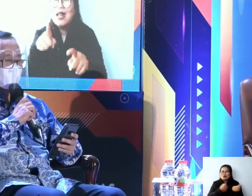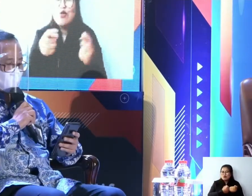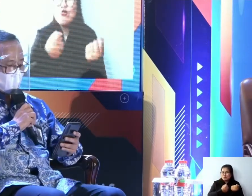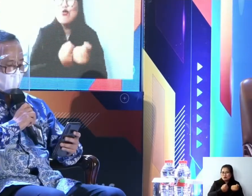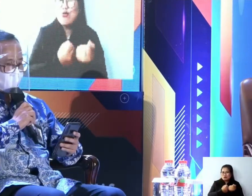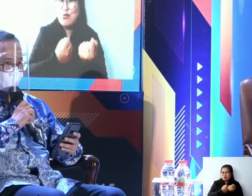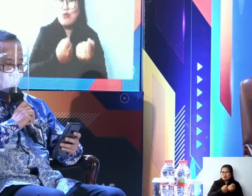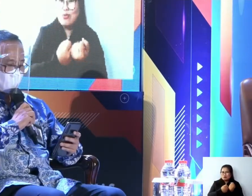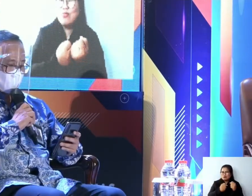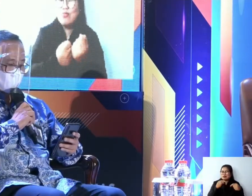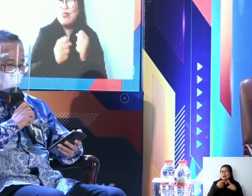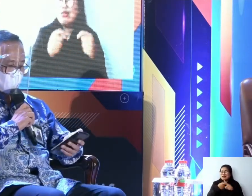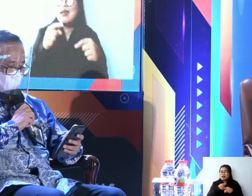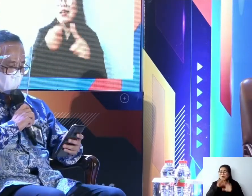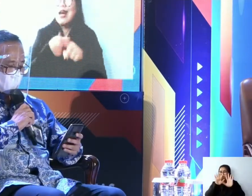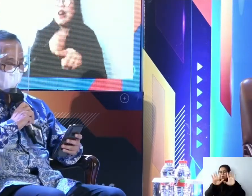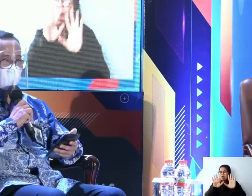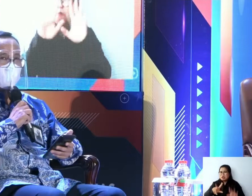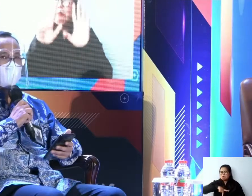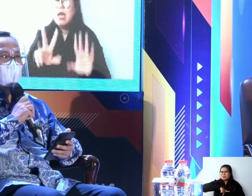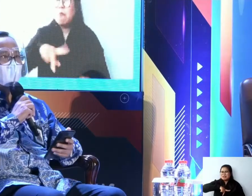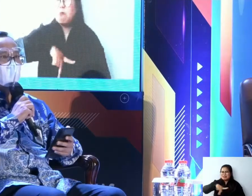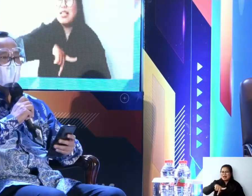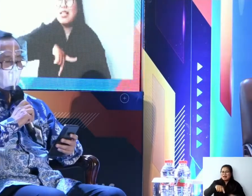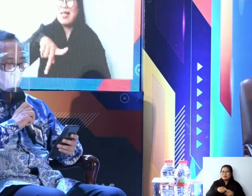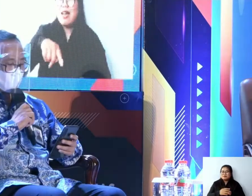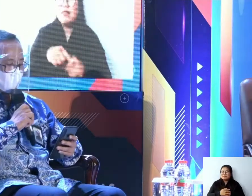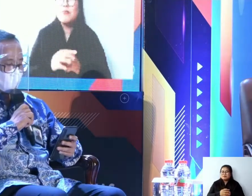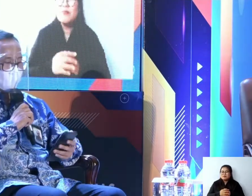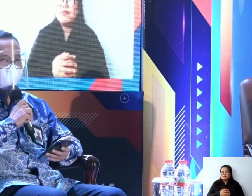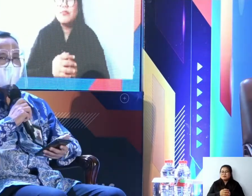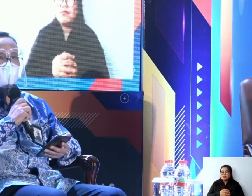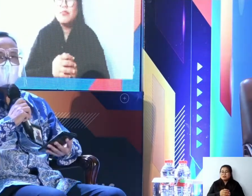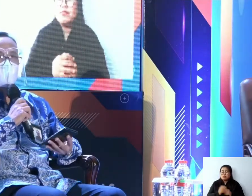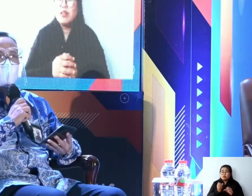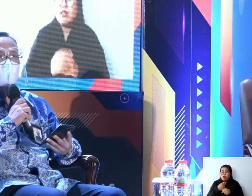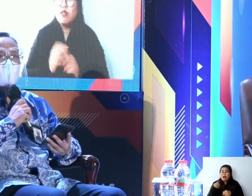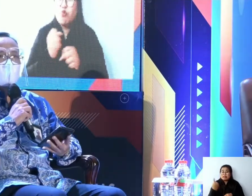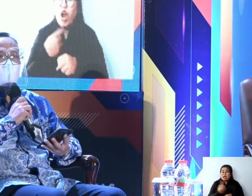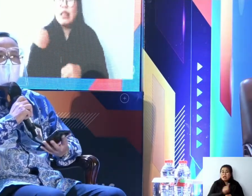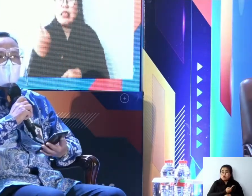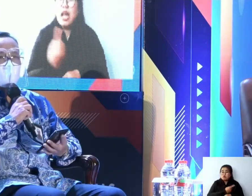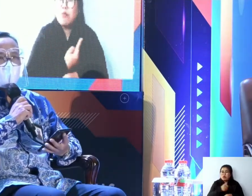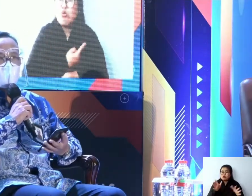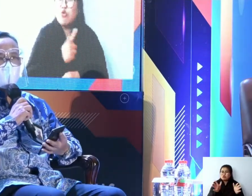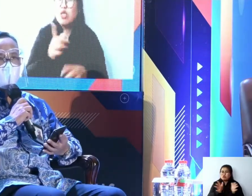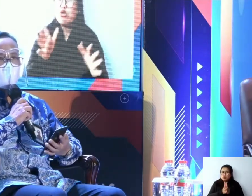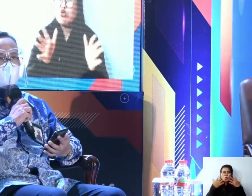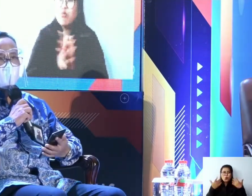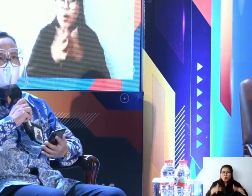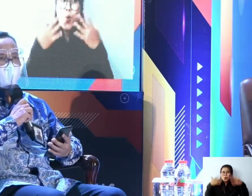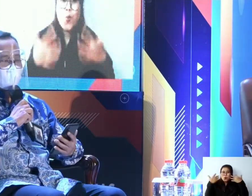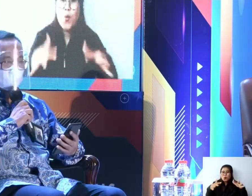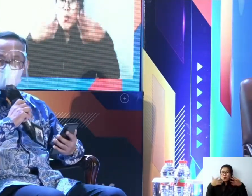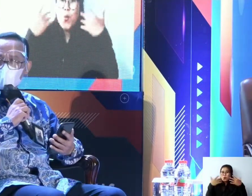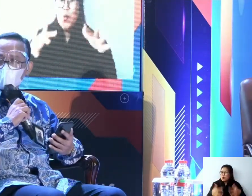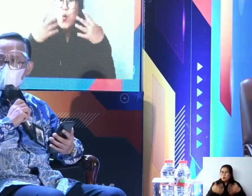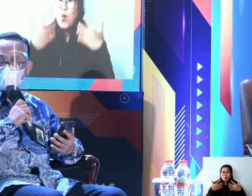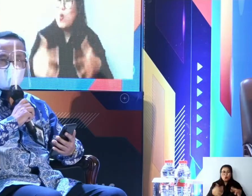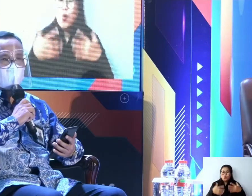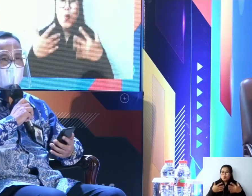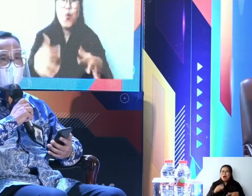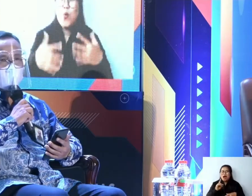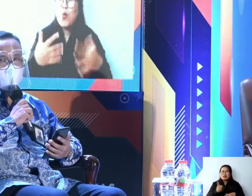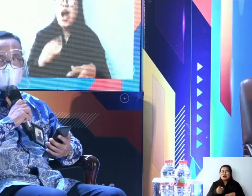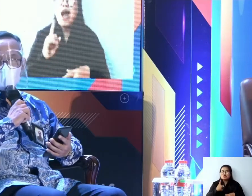audiens untuk kami itu jumlahnya luar biasa dari sekitar 200